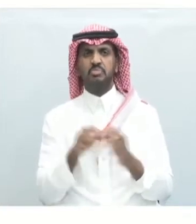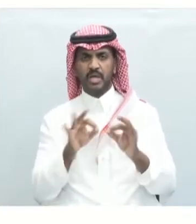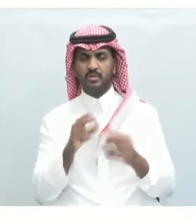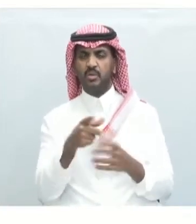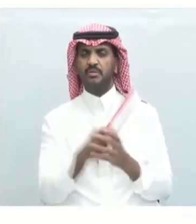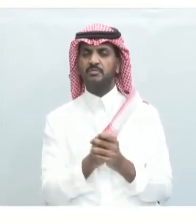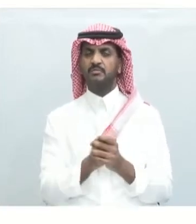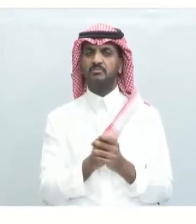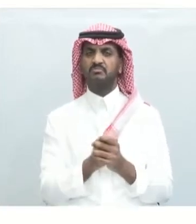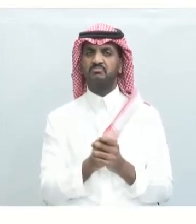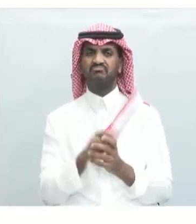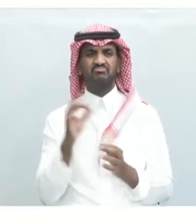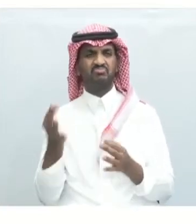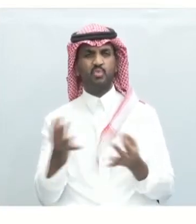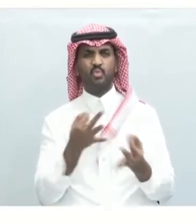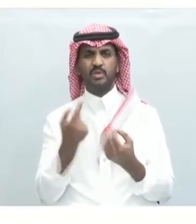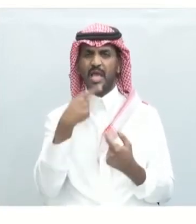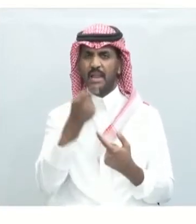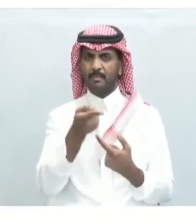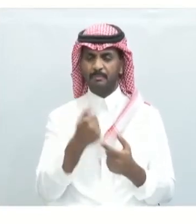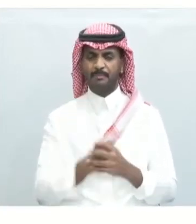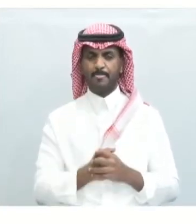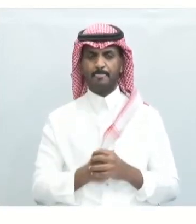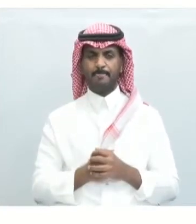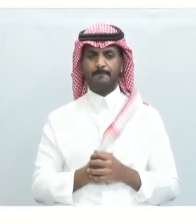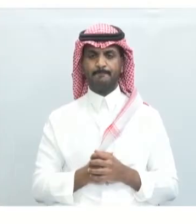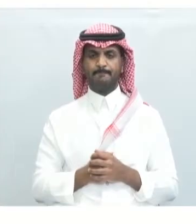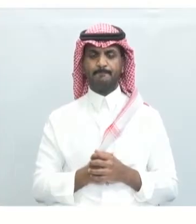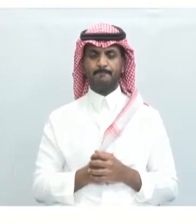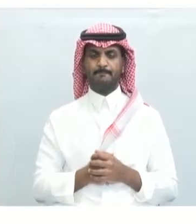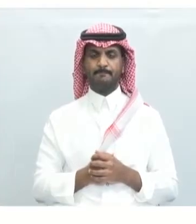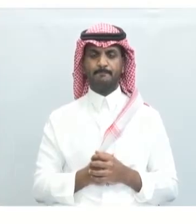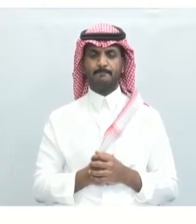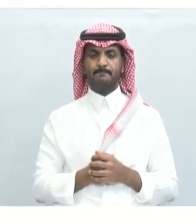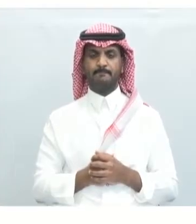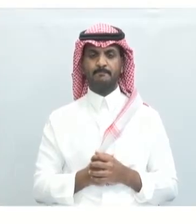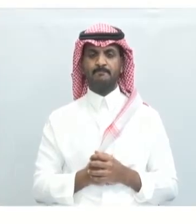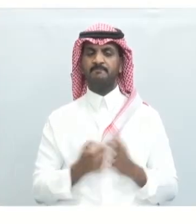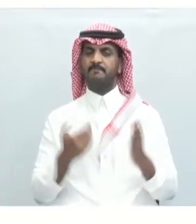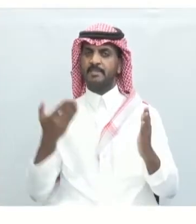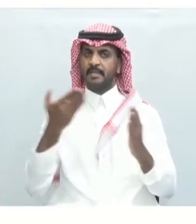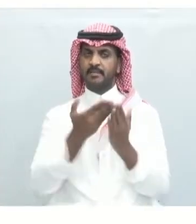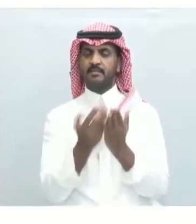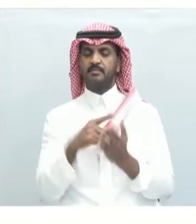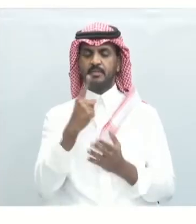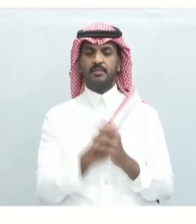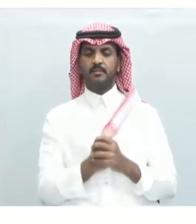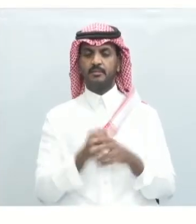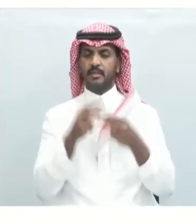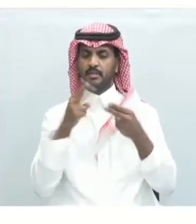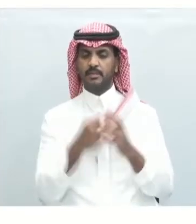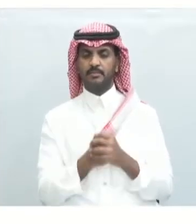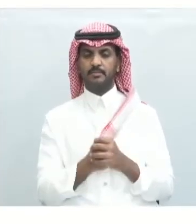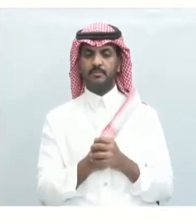فانت تؤذيه بهذا الكلام في هذا الدرس باذن الله سننطلق سويا